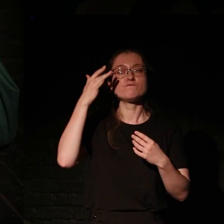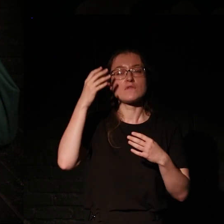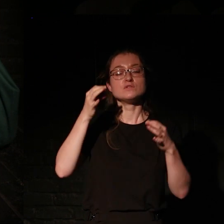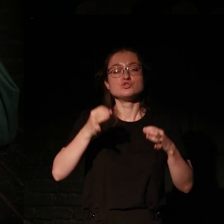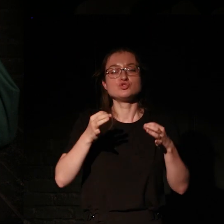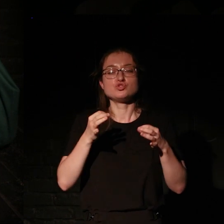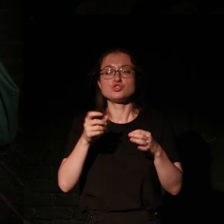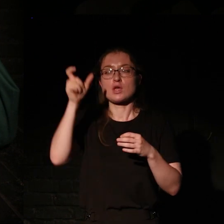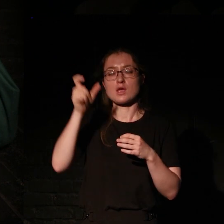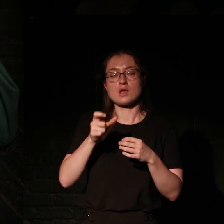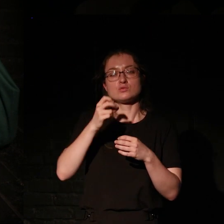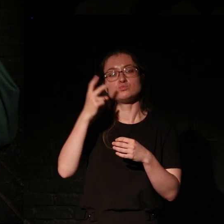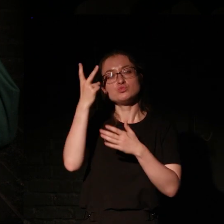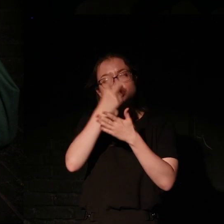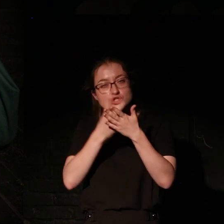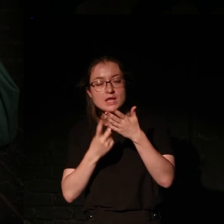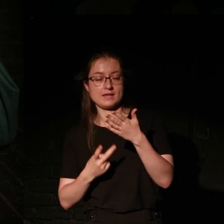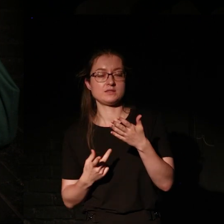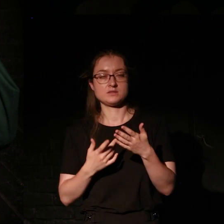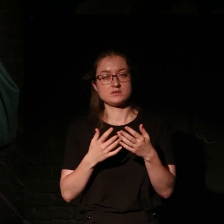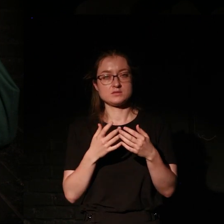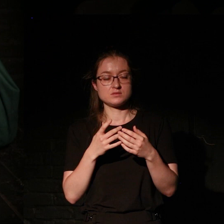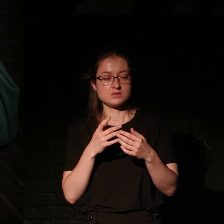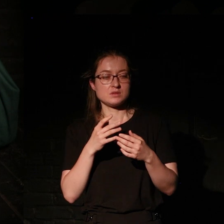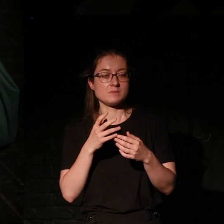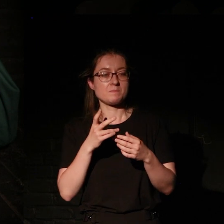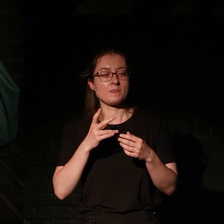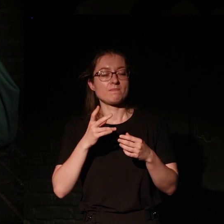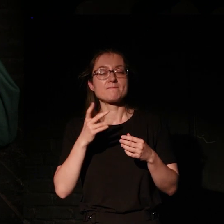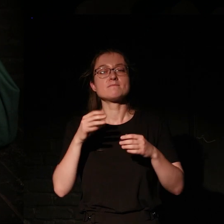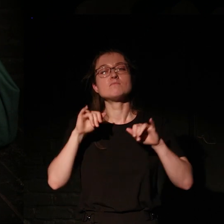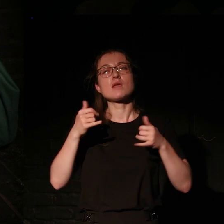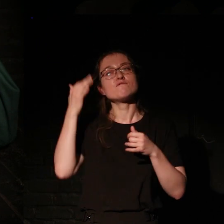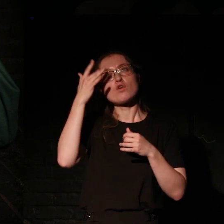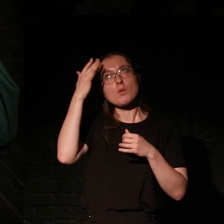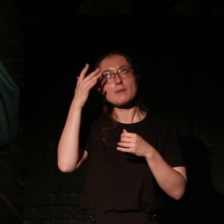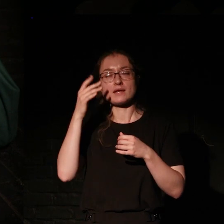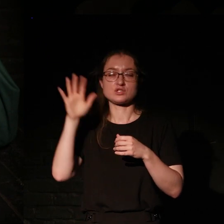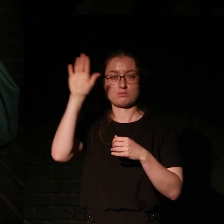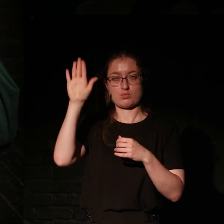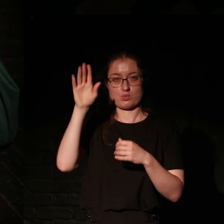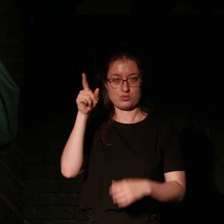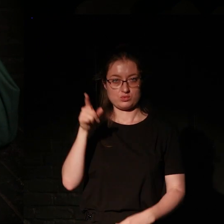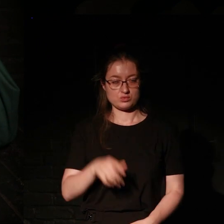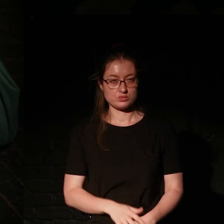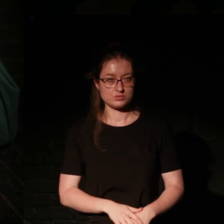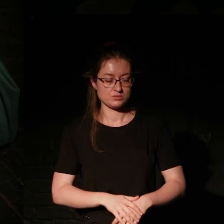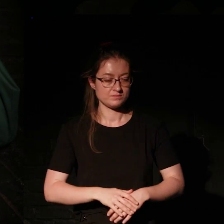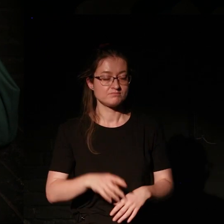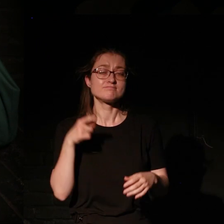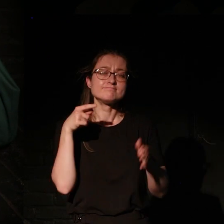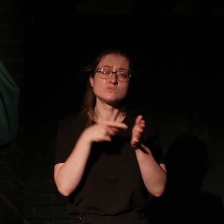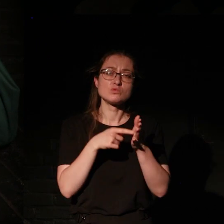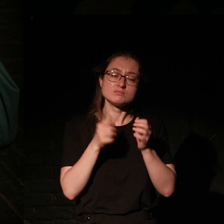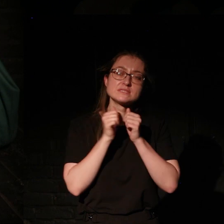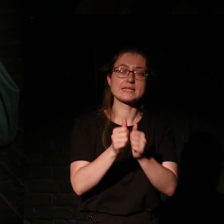sobie Boga. Więc to jest zadanie dla teologów, dla biblistów, też żeby właśnie wśród